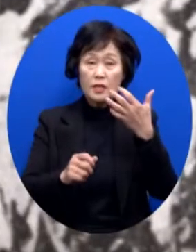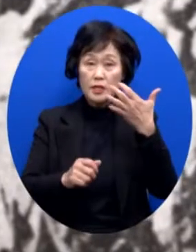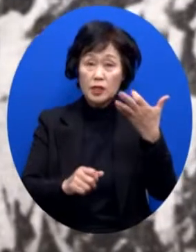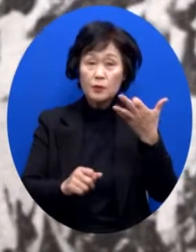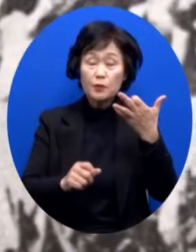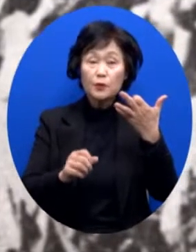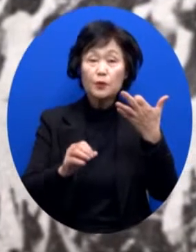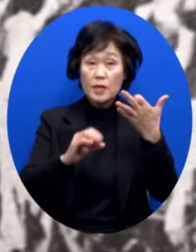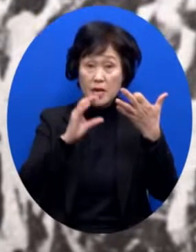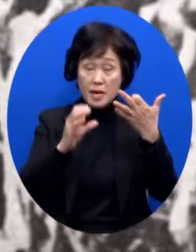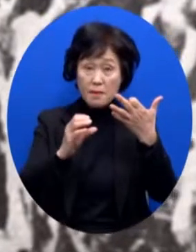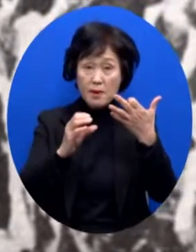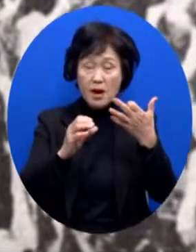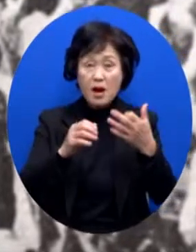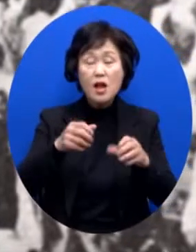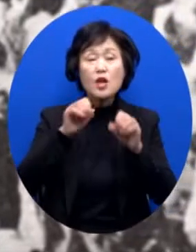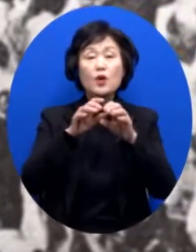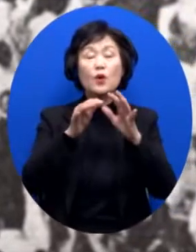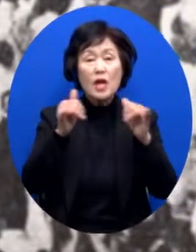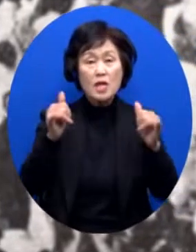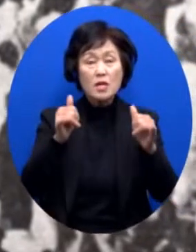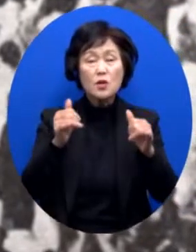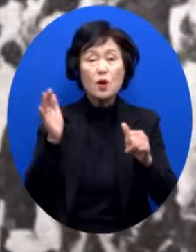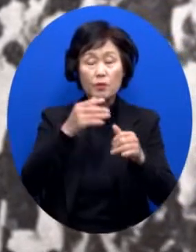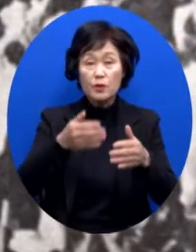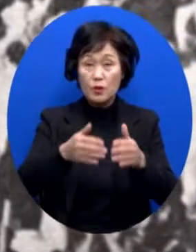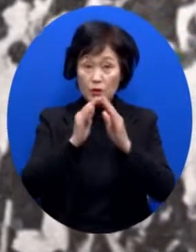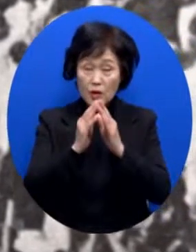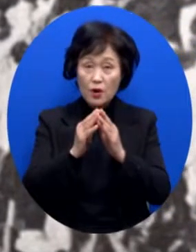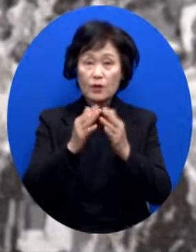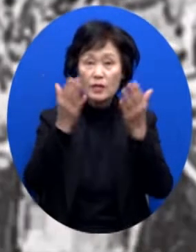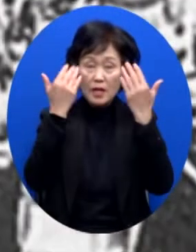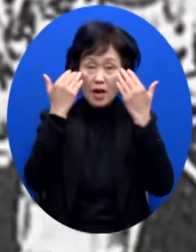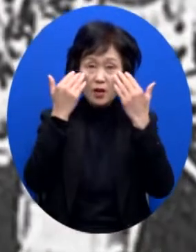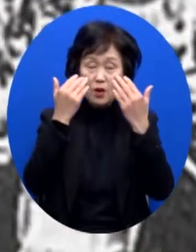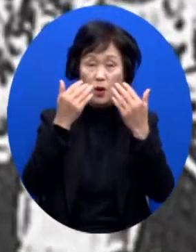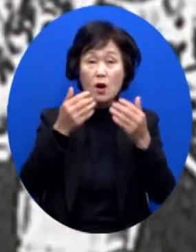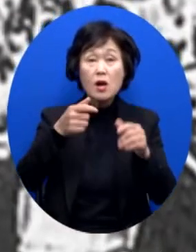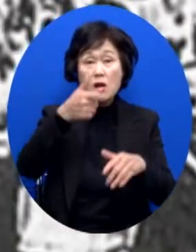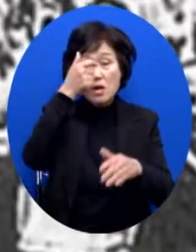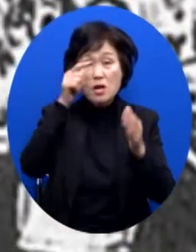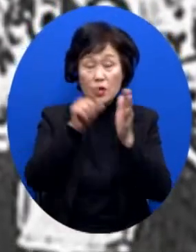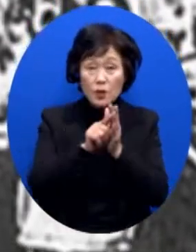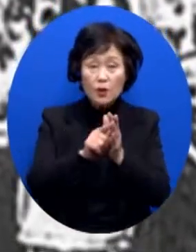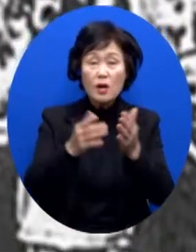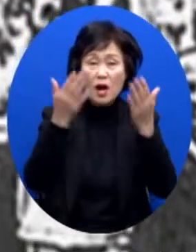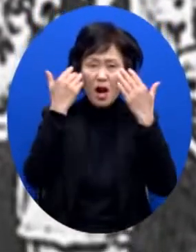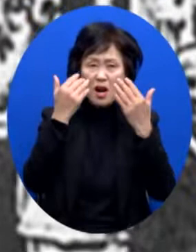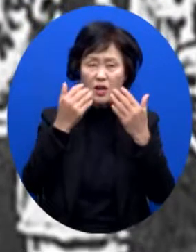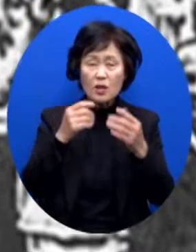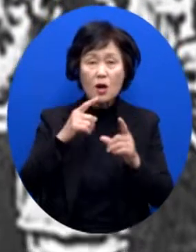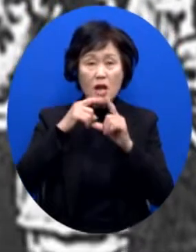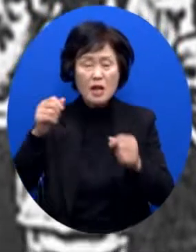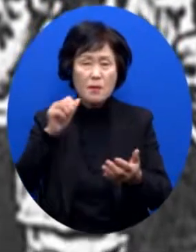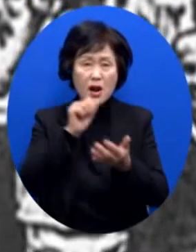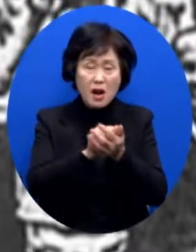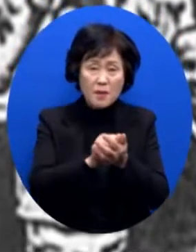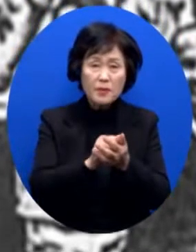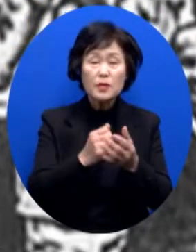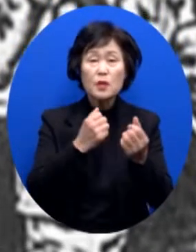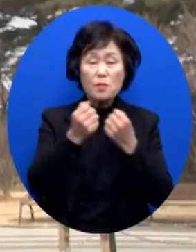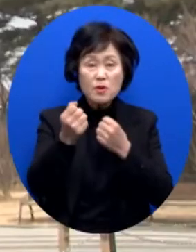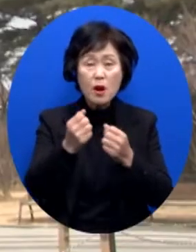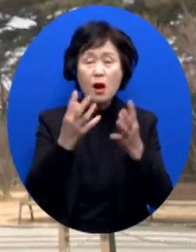배제 학당 과 경신 합당을 초석으로 기독교 학교는 일제 강점기 일본의 탄압 속에도 수많은 인재들을 양성해